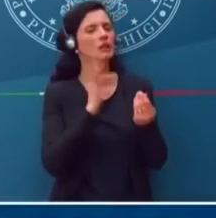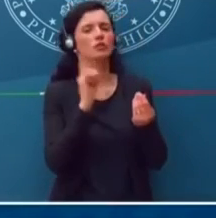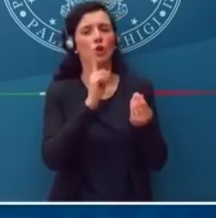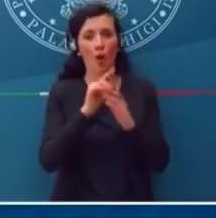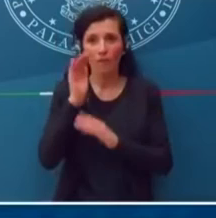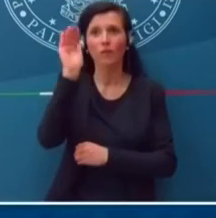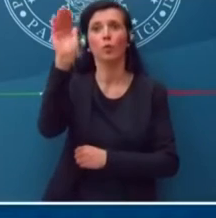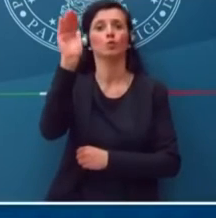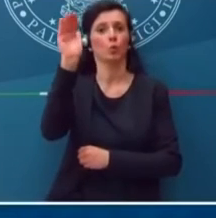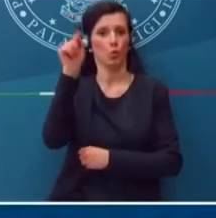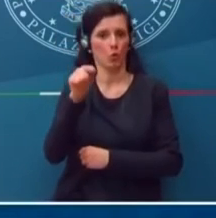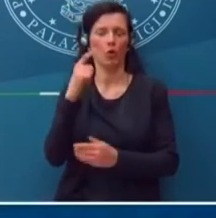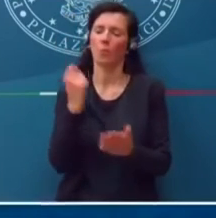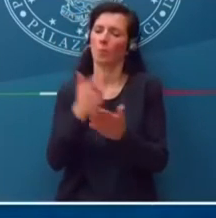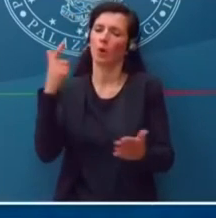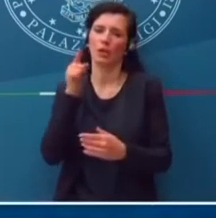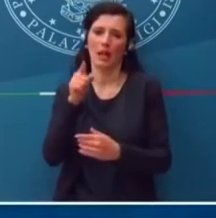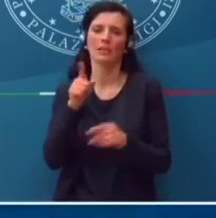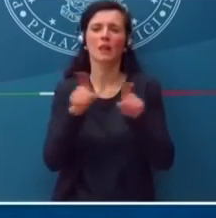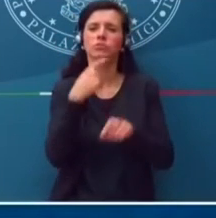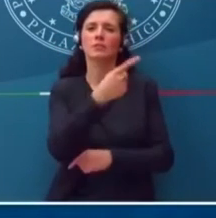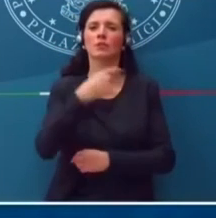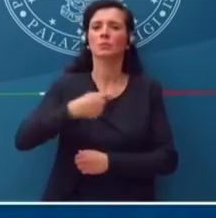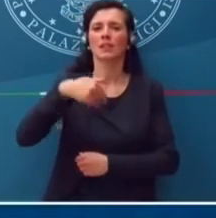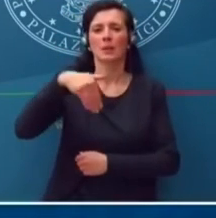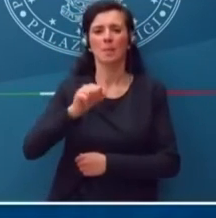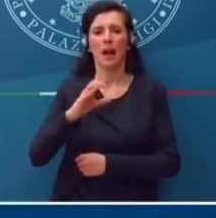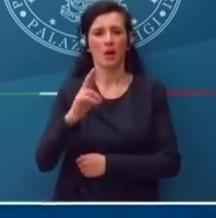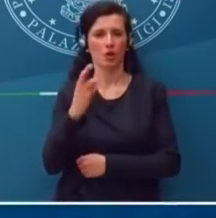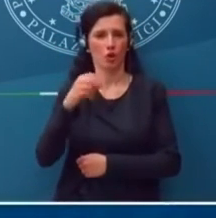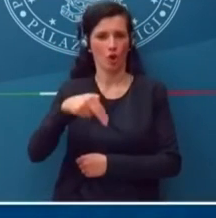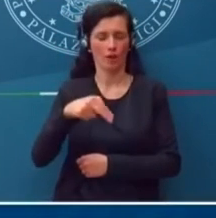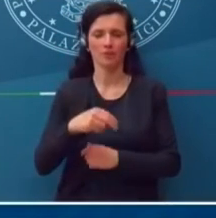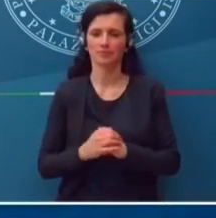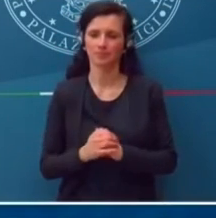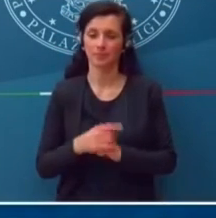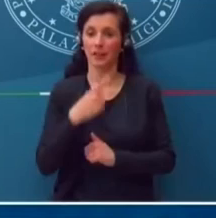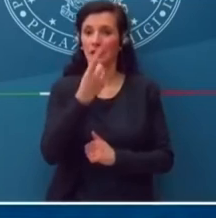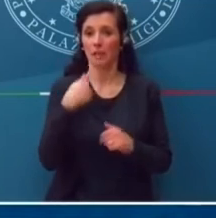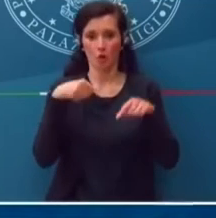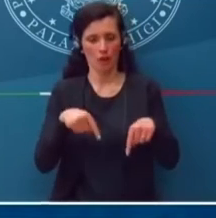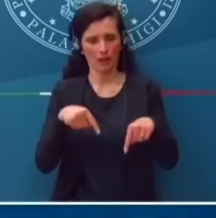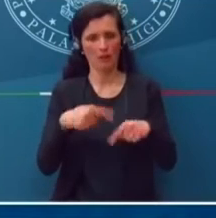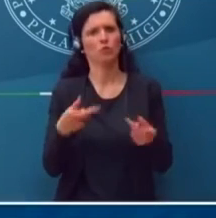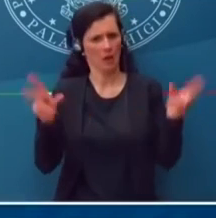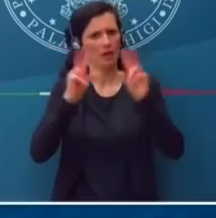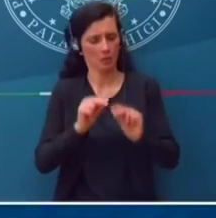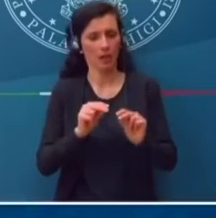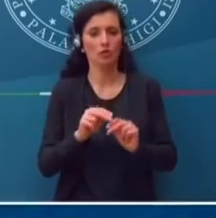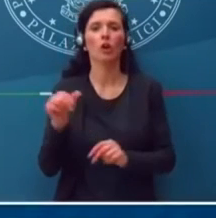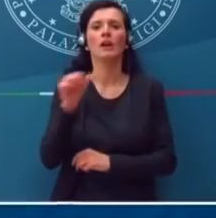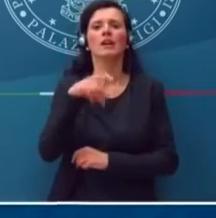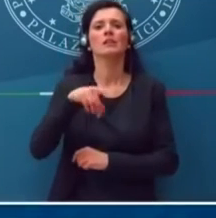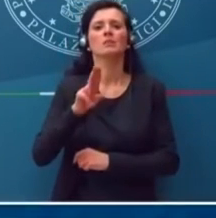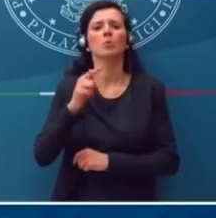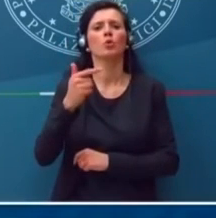importantissimo. Poi, lo dico ora, poi ci ritorno tra un momento. Lo Sputnik anche per l'Italia.